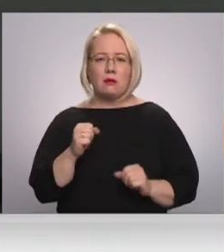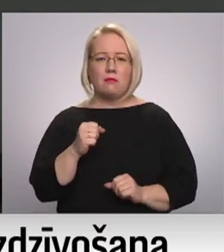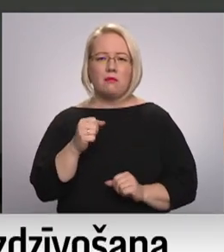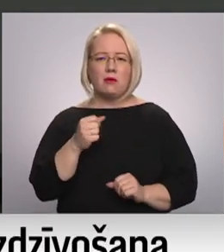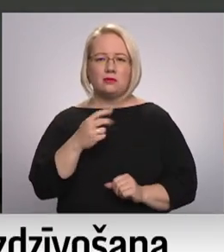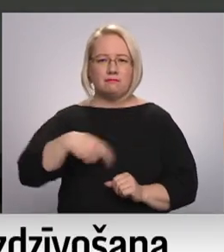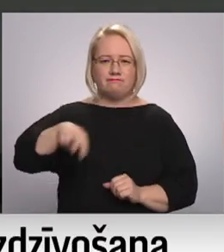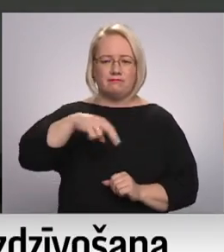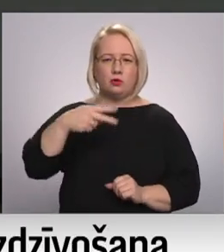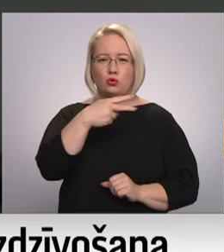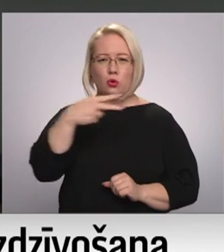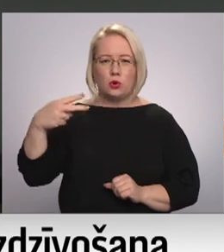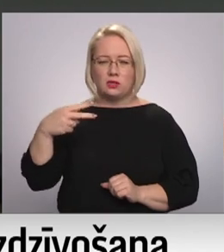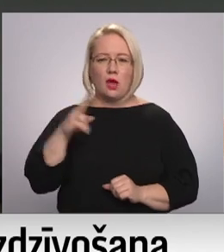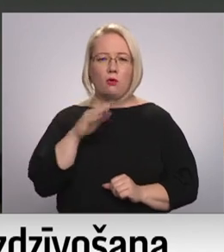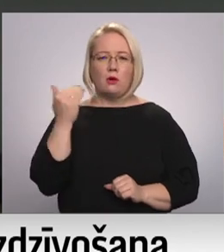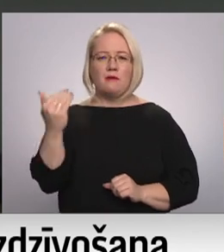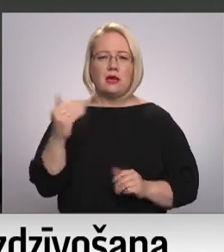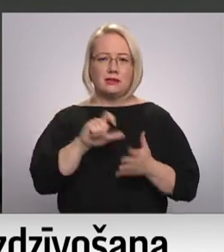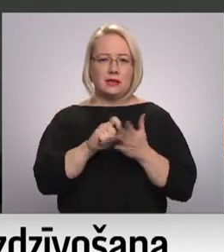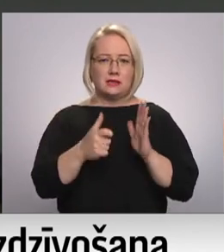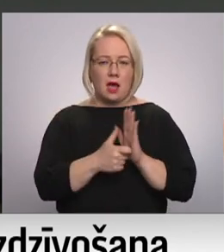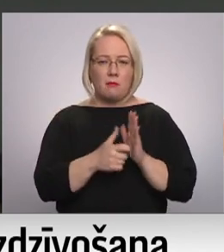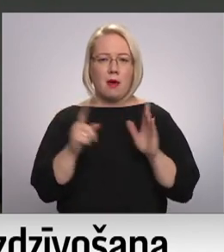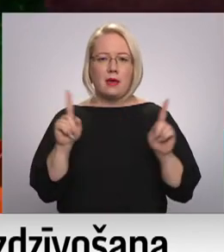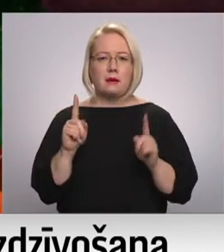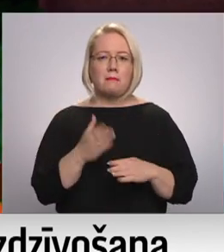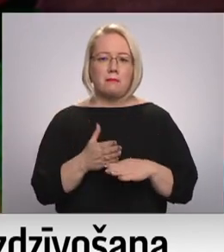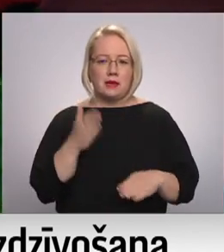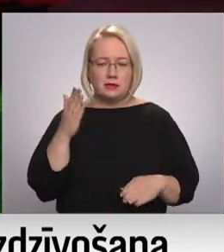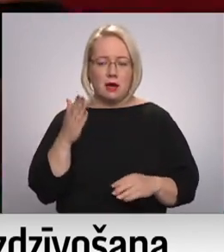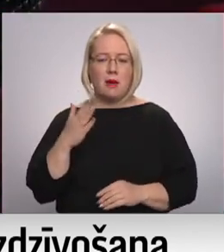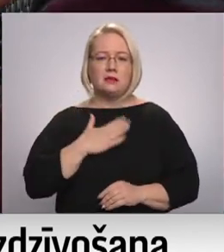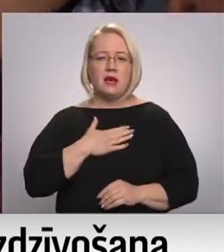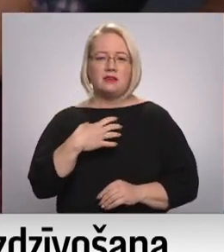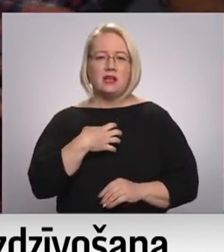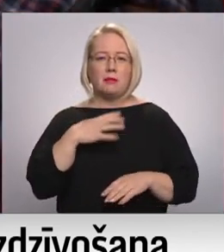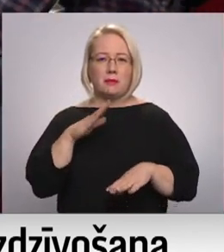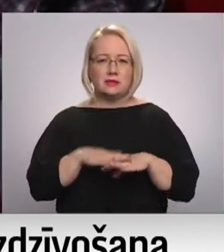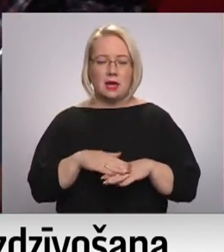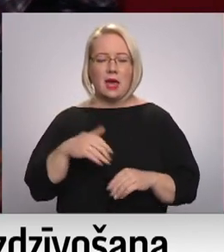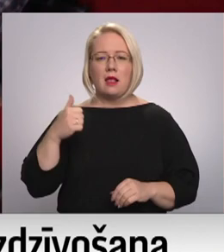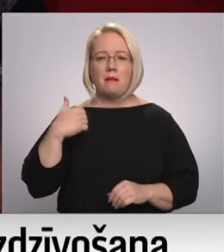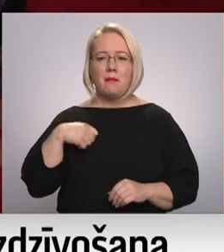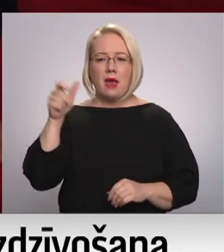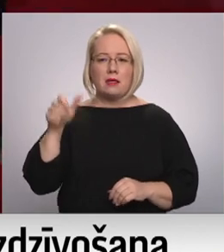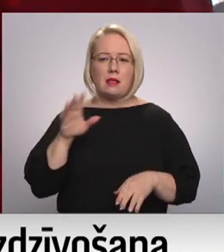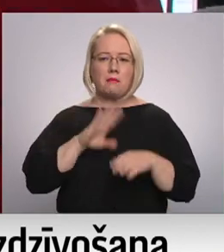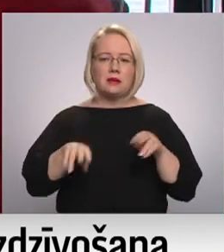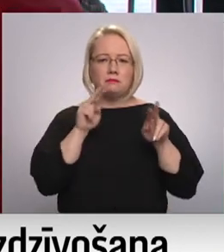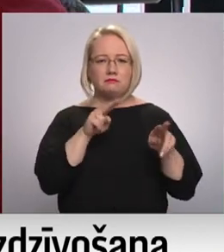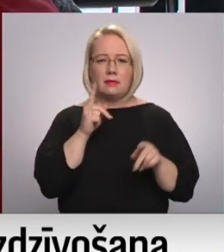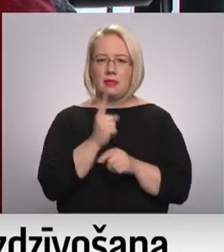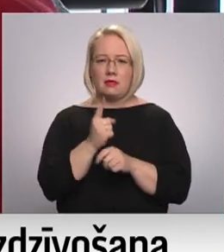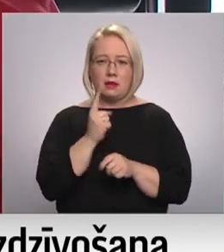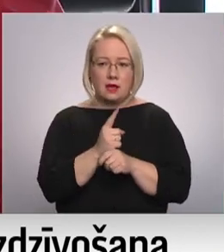tur, kur ir viņas istaba, kļūst viņai bīstam. Savas slimības dēļ Karlu bez pieskatīšanas nevar atstāt ne